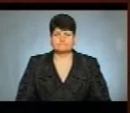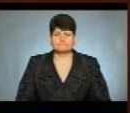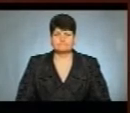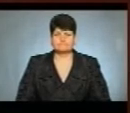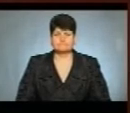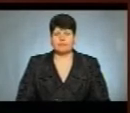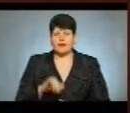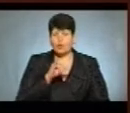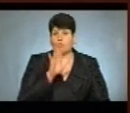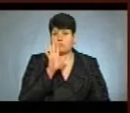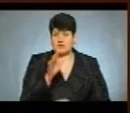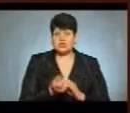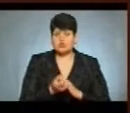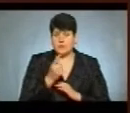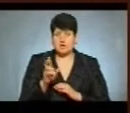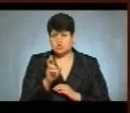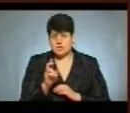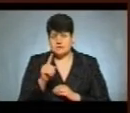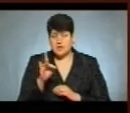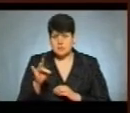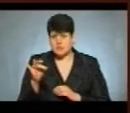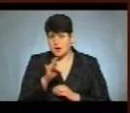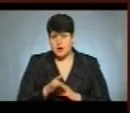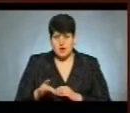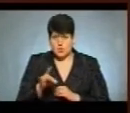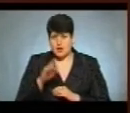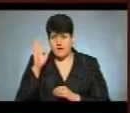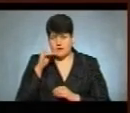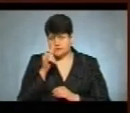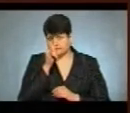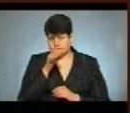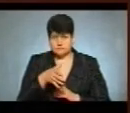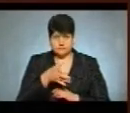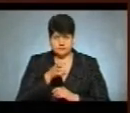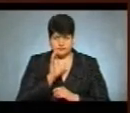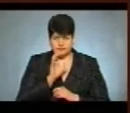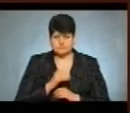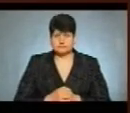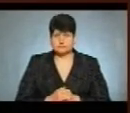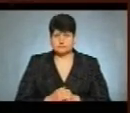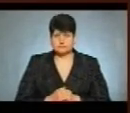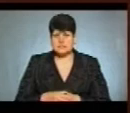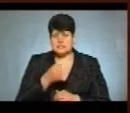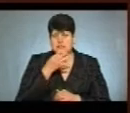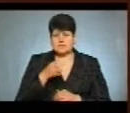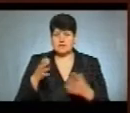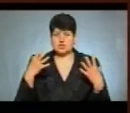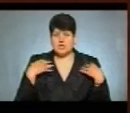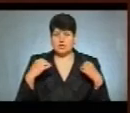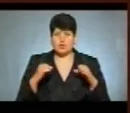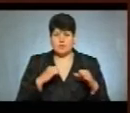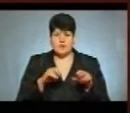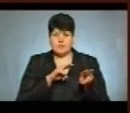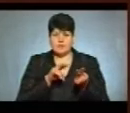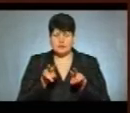У п'яти джерелах у Бережанському та Збаразькому районах вода непридатна для вживання. Повідомила начальник управління нагляду